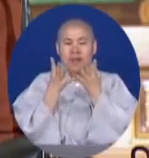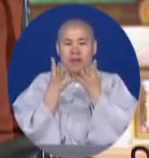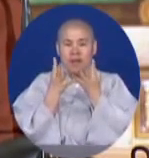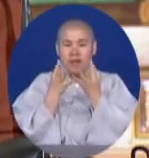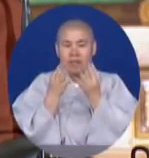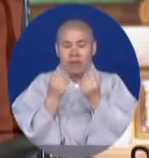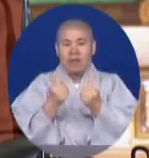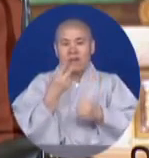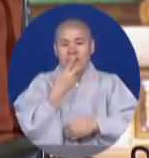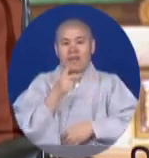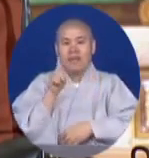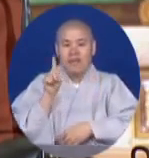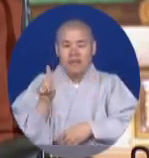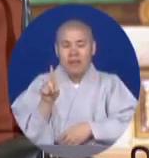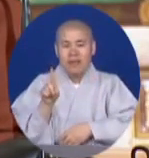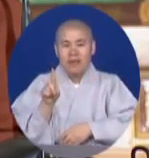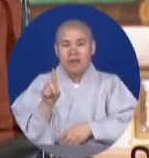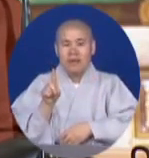많다라는 다자하고